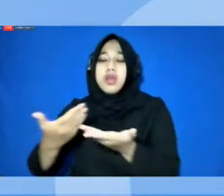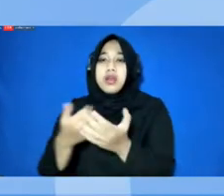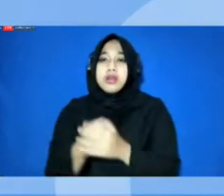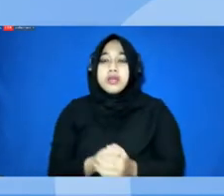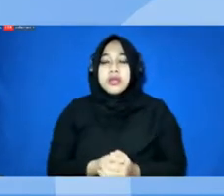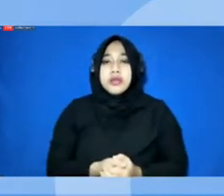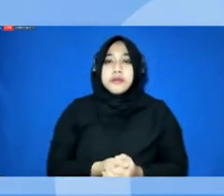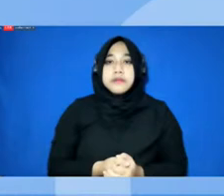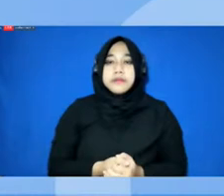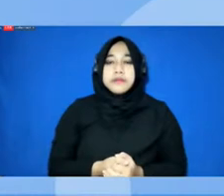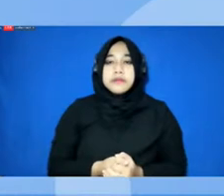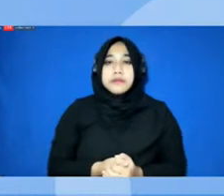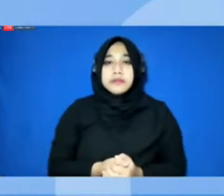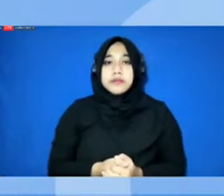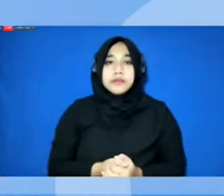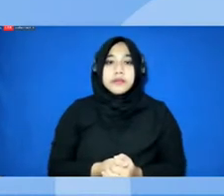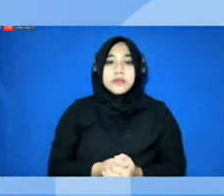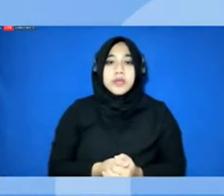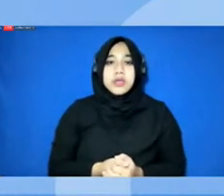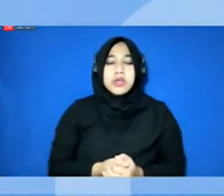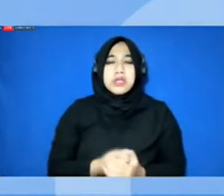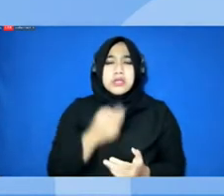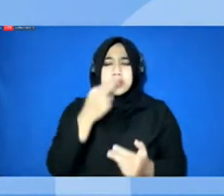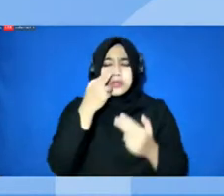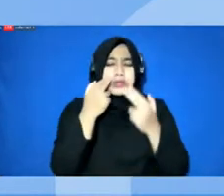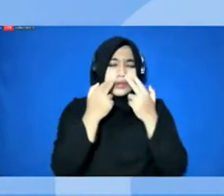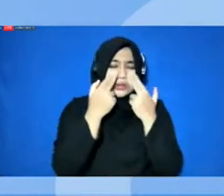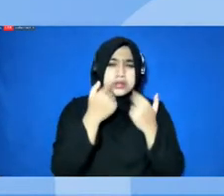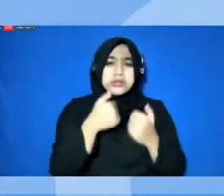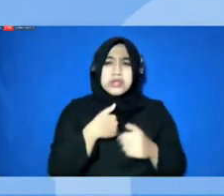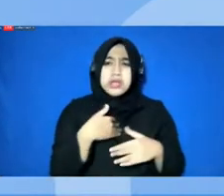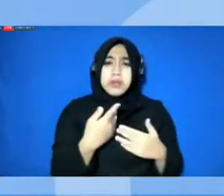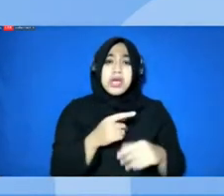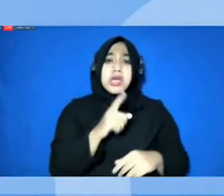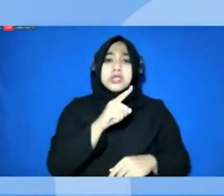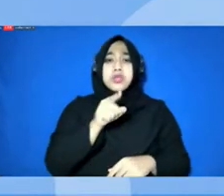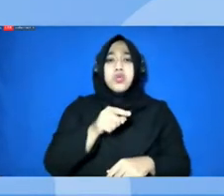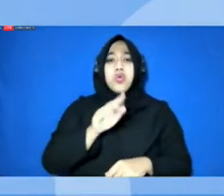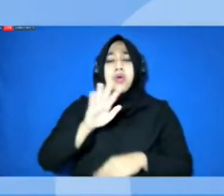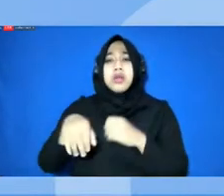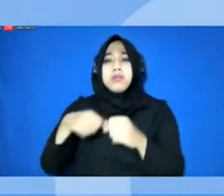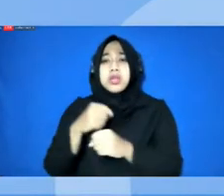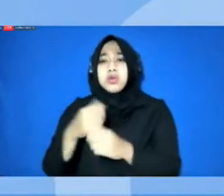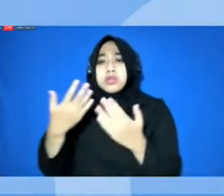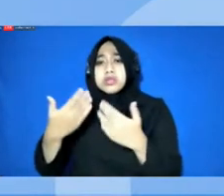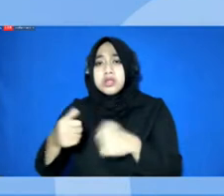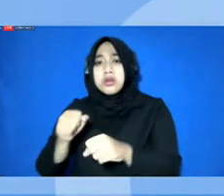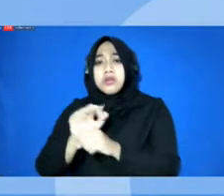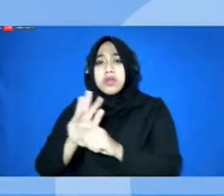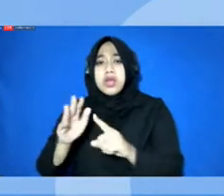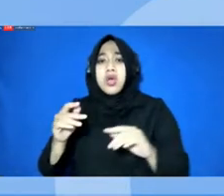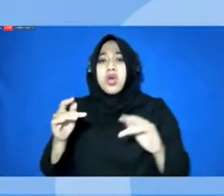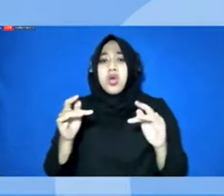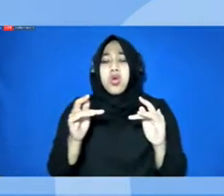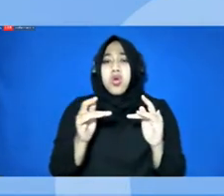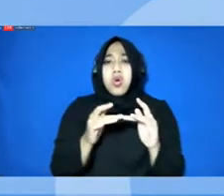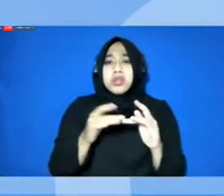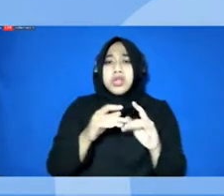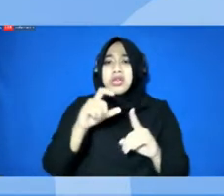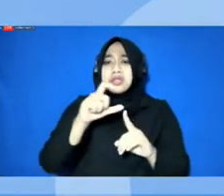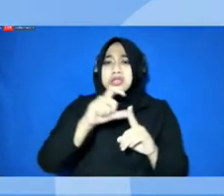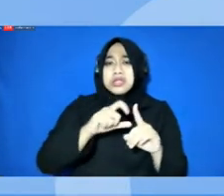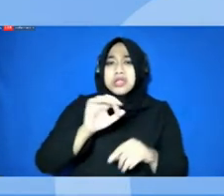menjadi keprihatinan saya adalah bahwa 1,5 tahun setelah pandemi, sampai sekarang kontak tracing kita itu tidak